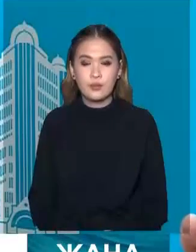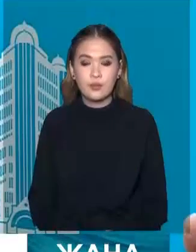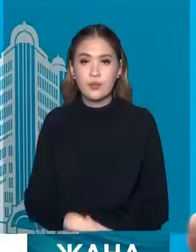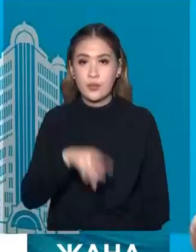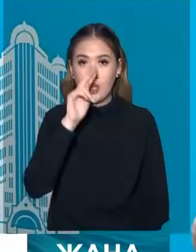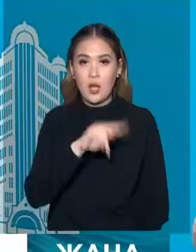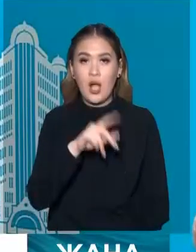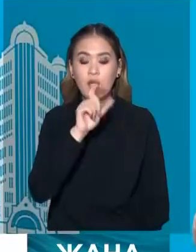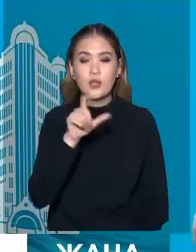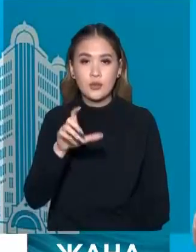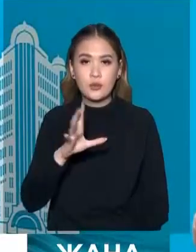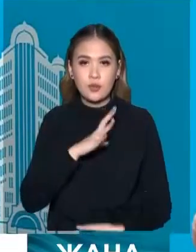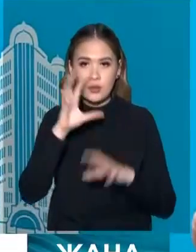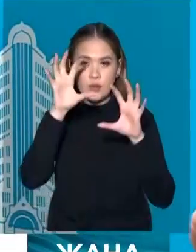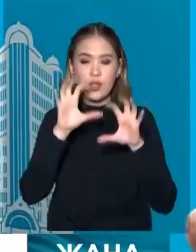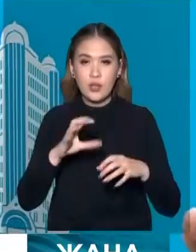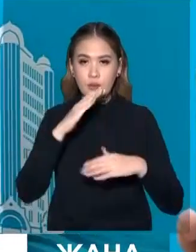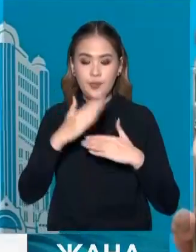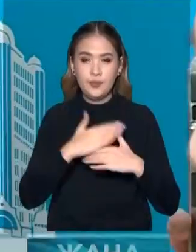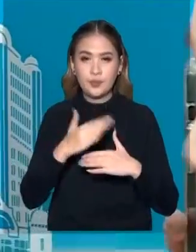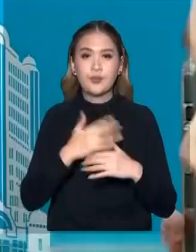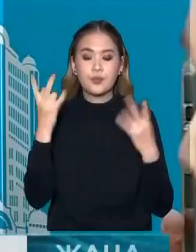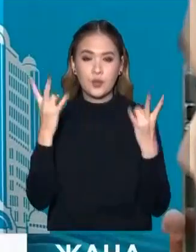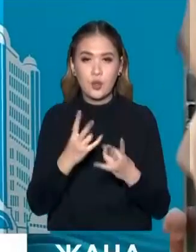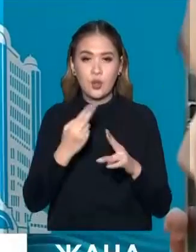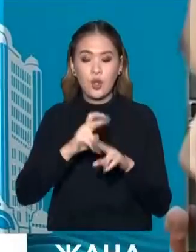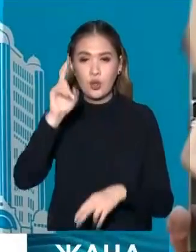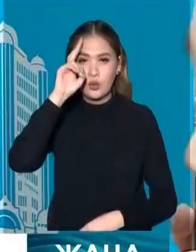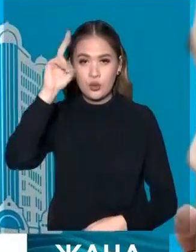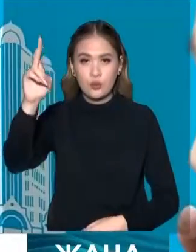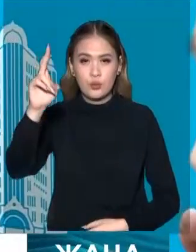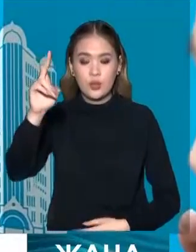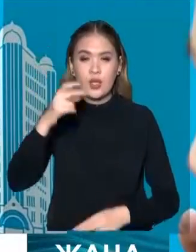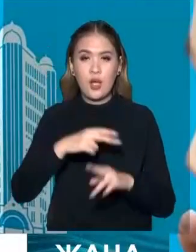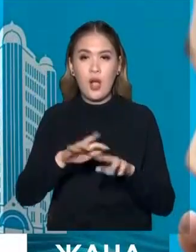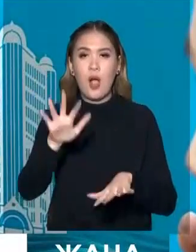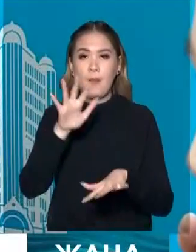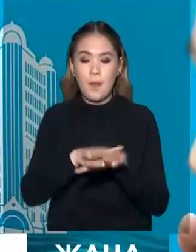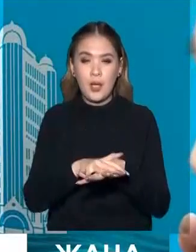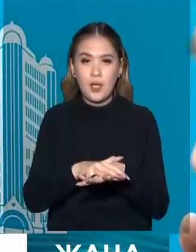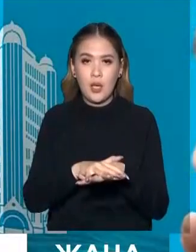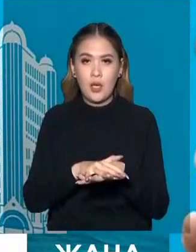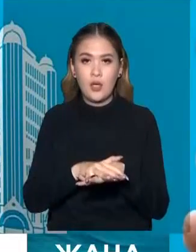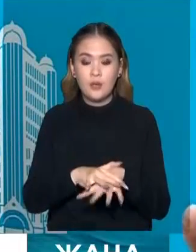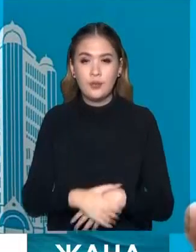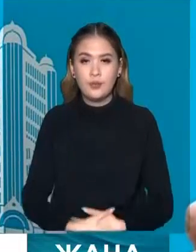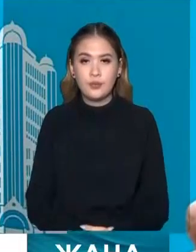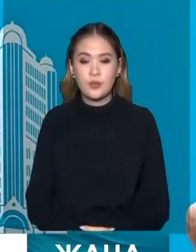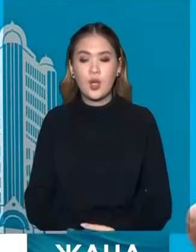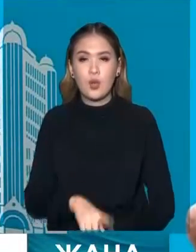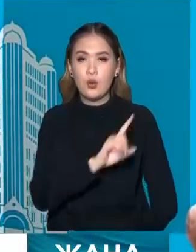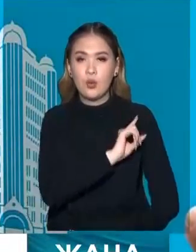Кінәлі адамдар заңның алдында жауап беру керек. Үкімет сол компания менен